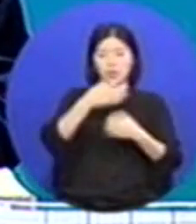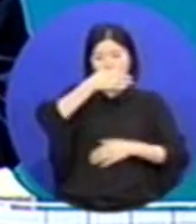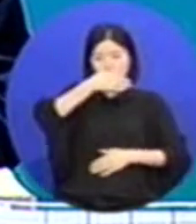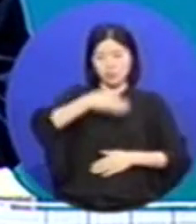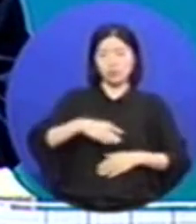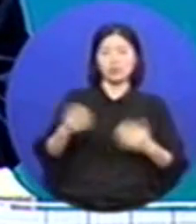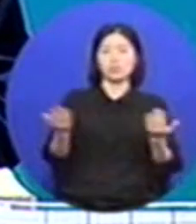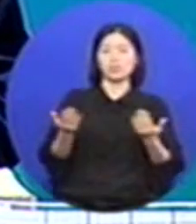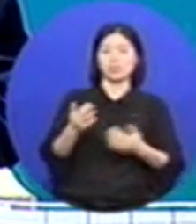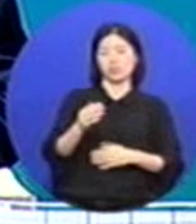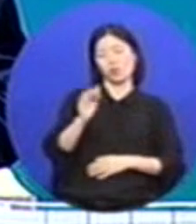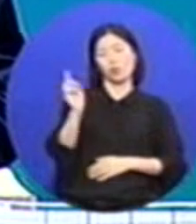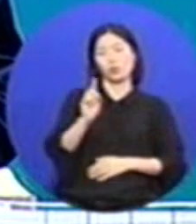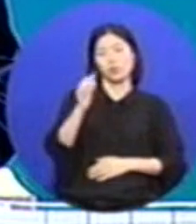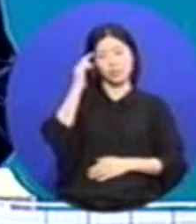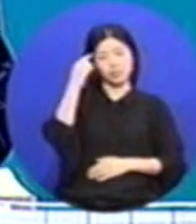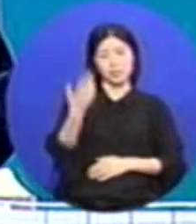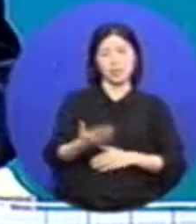왔어요